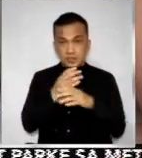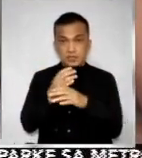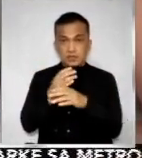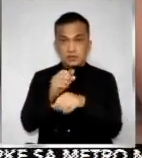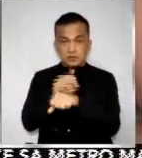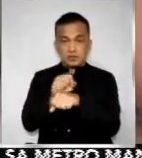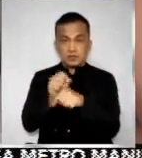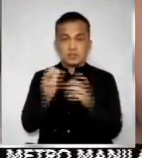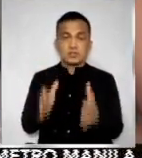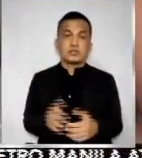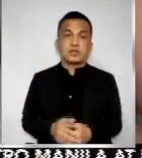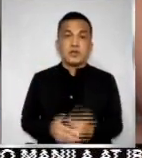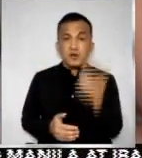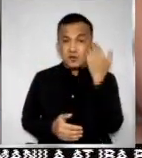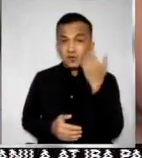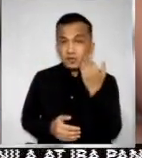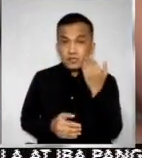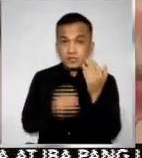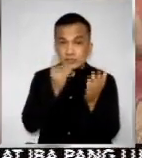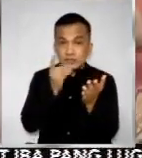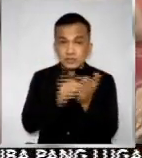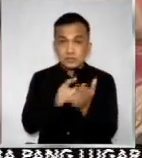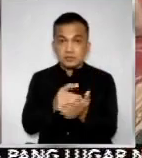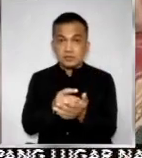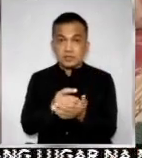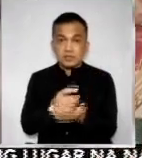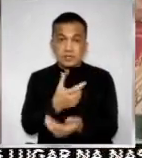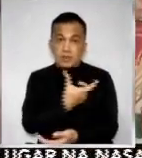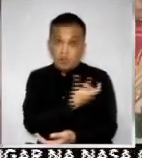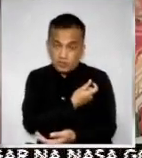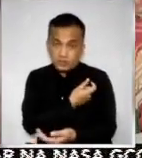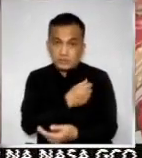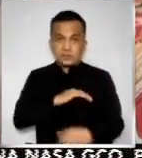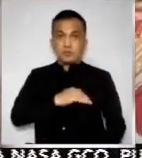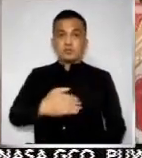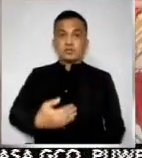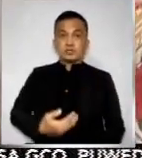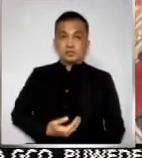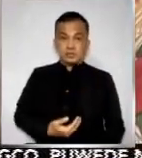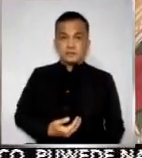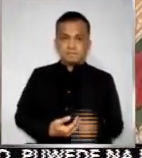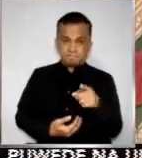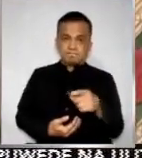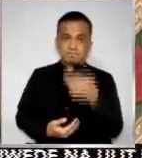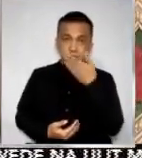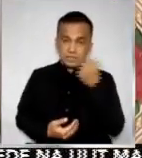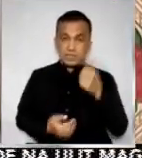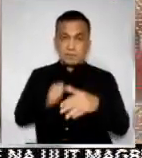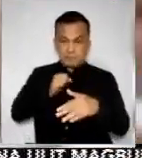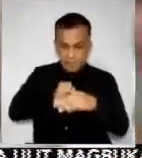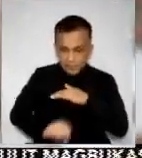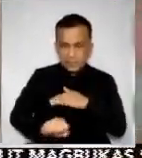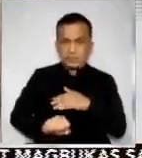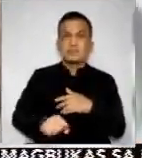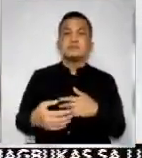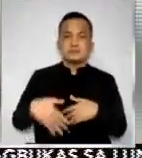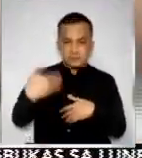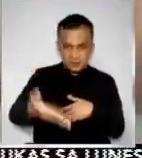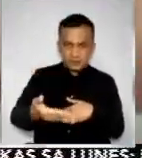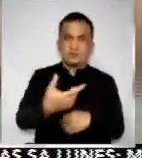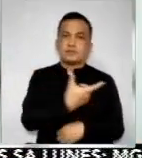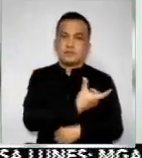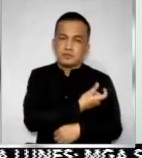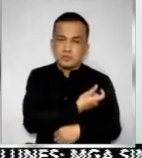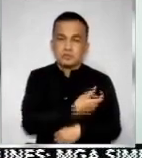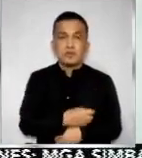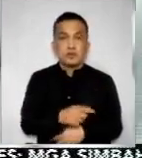raw ang data ukol sa pagbabakuna sa mga buntis, kaya mas mainam daw na mga anak muna bago magpa-COVID vaccine. E paano naman yung